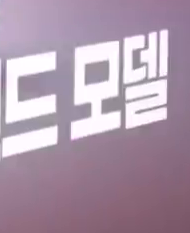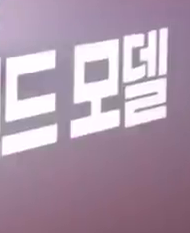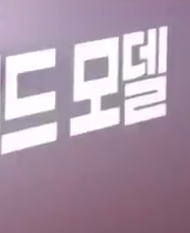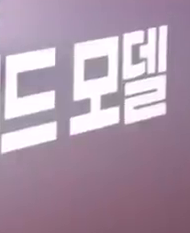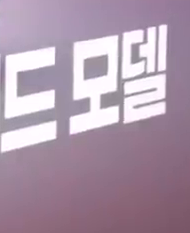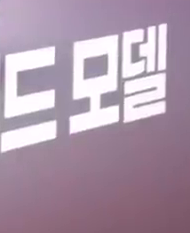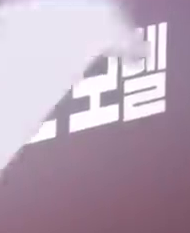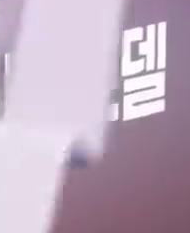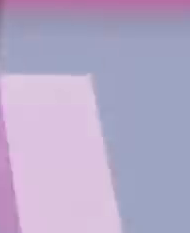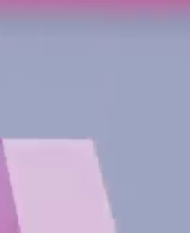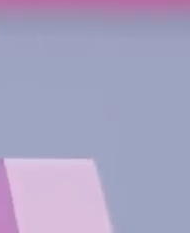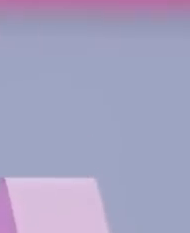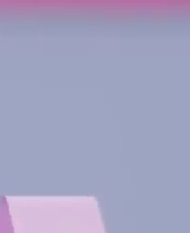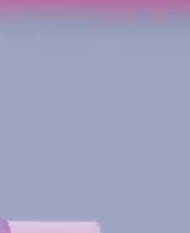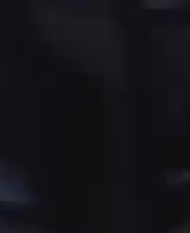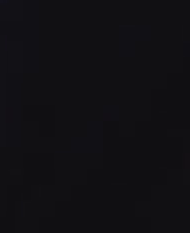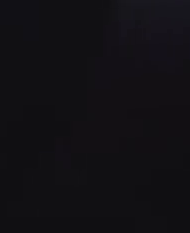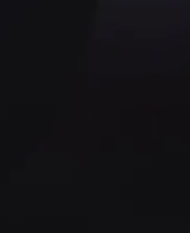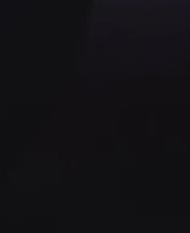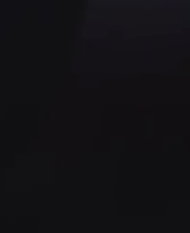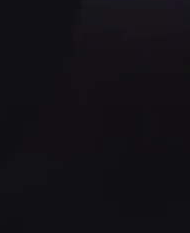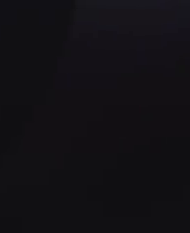익스트림 레저 하이엔드 모델.